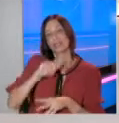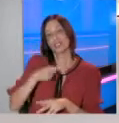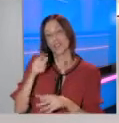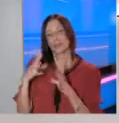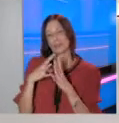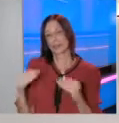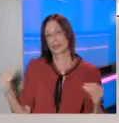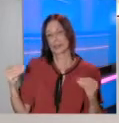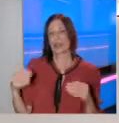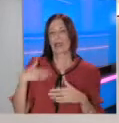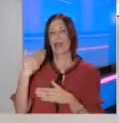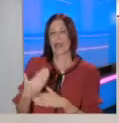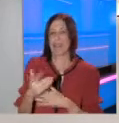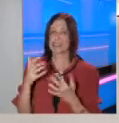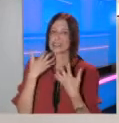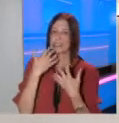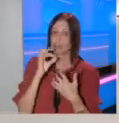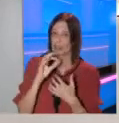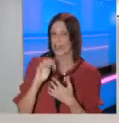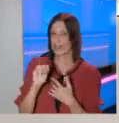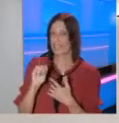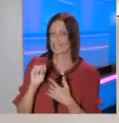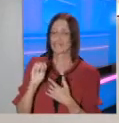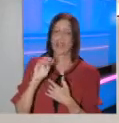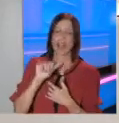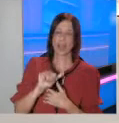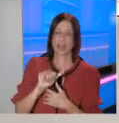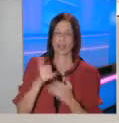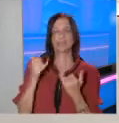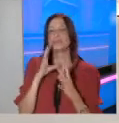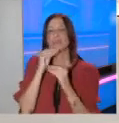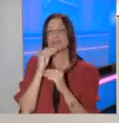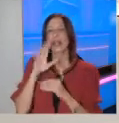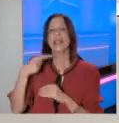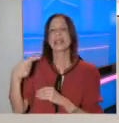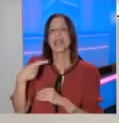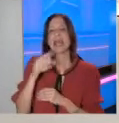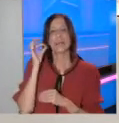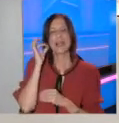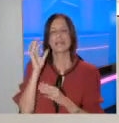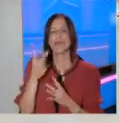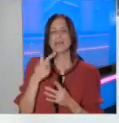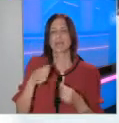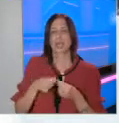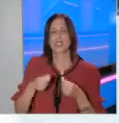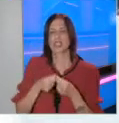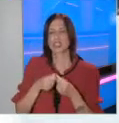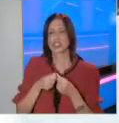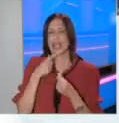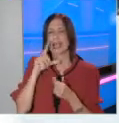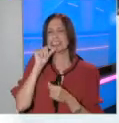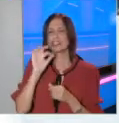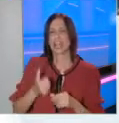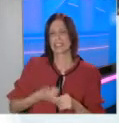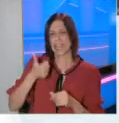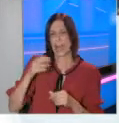זה יתנדף, במיוחד כאשר יש את הסיפור של נדב ארגמן. ועכשיו, אם כבר מדברים על גילה גמליאל, מה פשר הציוץ הזה של השרה מירי רגב